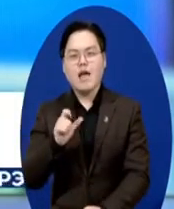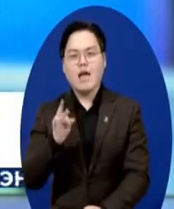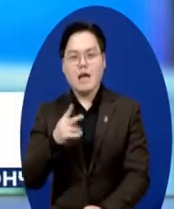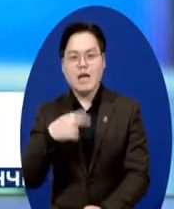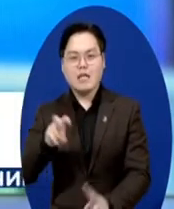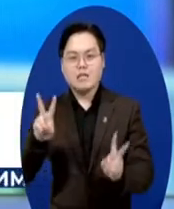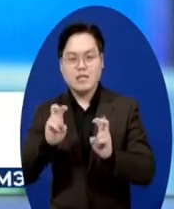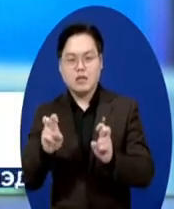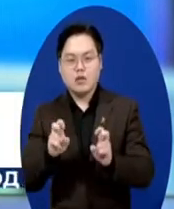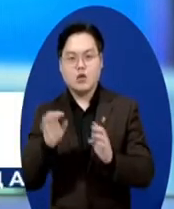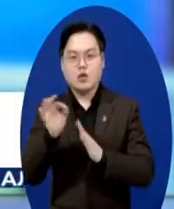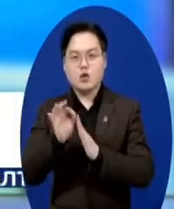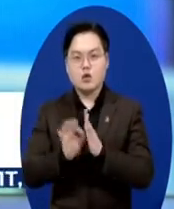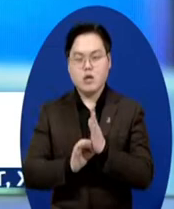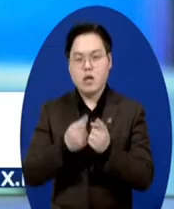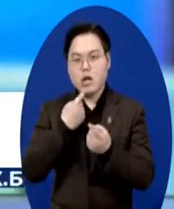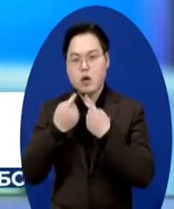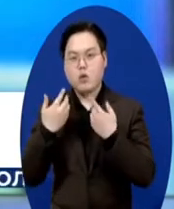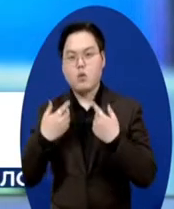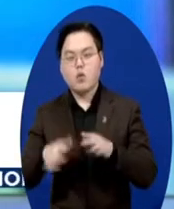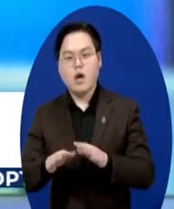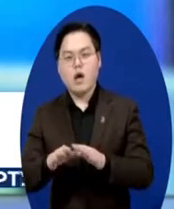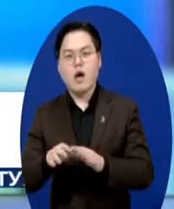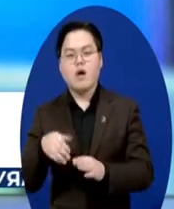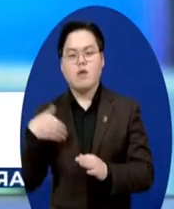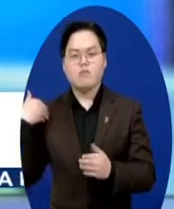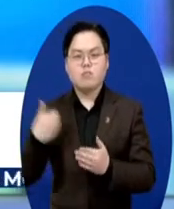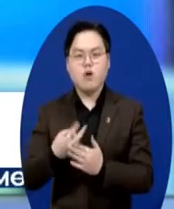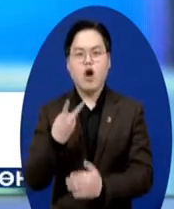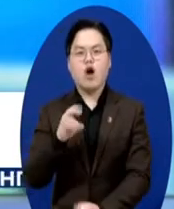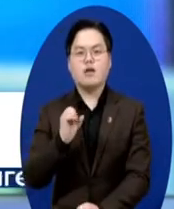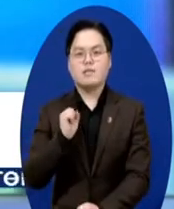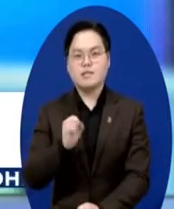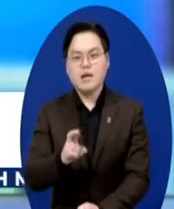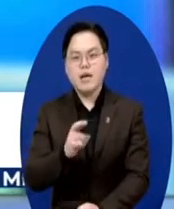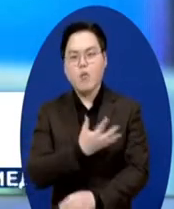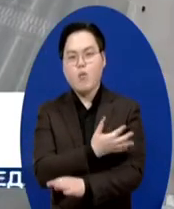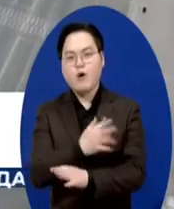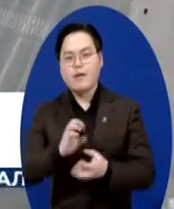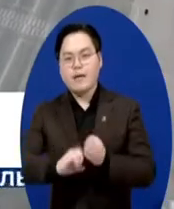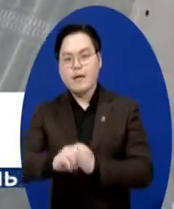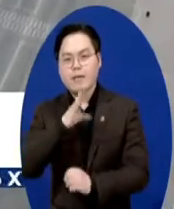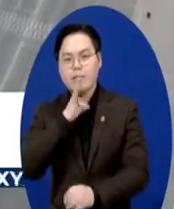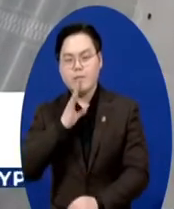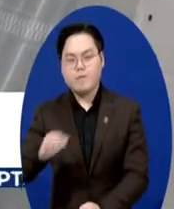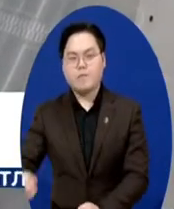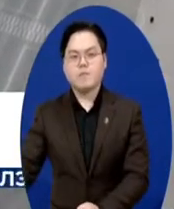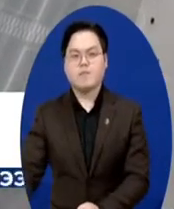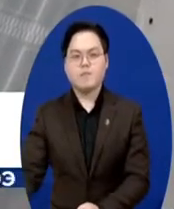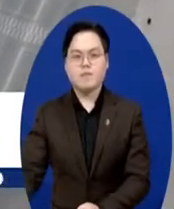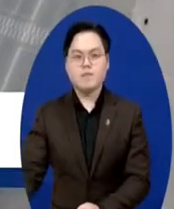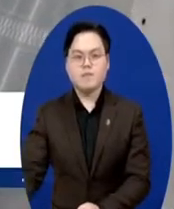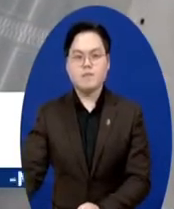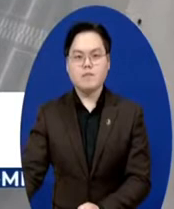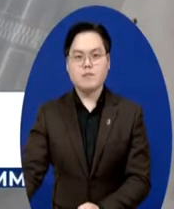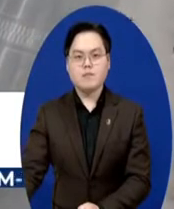хүрээнд 2030 гэхэд тусгад 20 сая мод ургуулах цогц хөтөлбөр хэрэгжүүлэх юм байна.